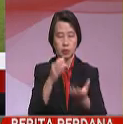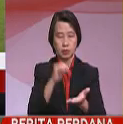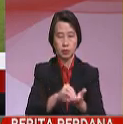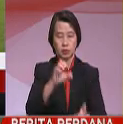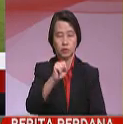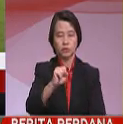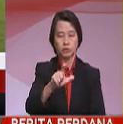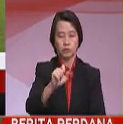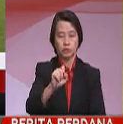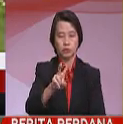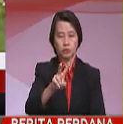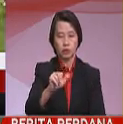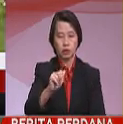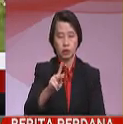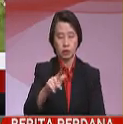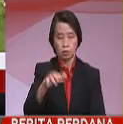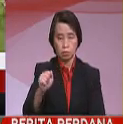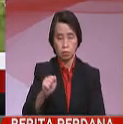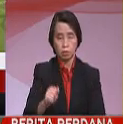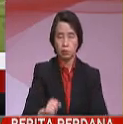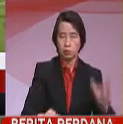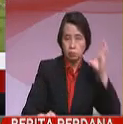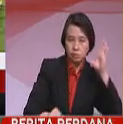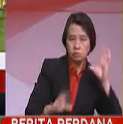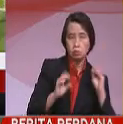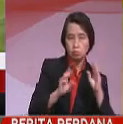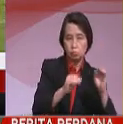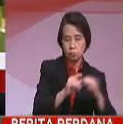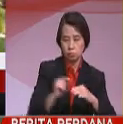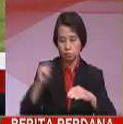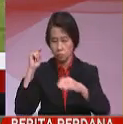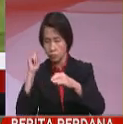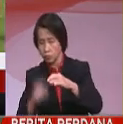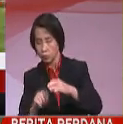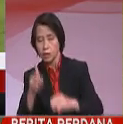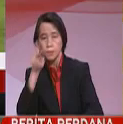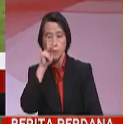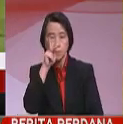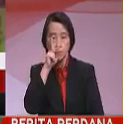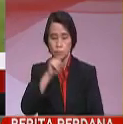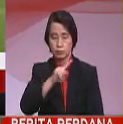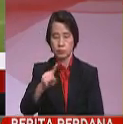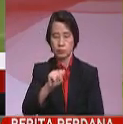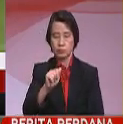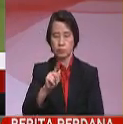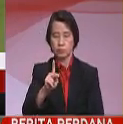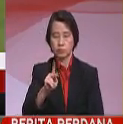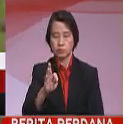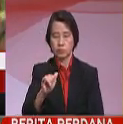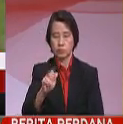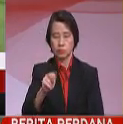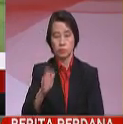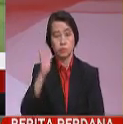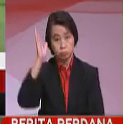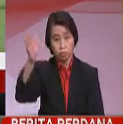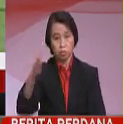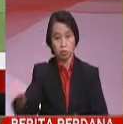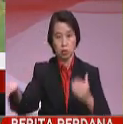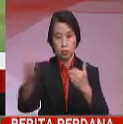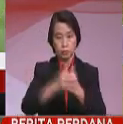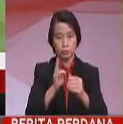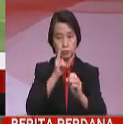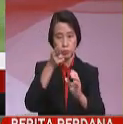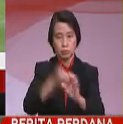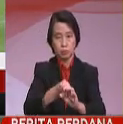Slovakia. Sementara itu, mengulas desas-desus mengenai penyerang pasukan Kedah, Muhammad Zakwan Adha Abdul Razak bakal kembali